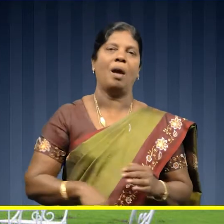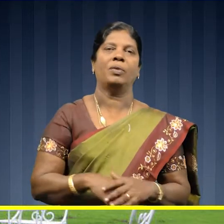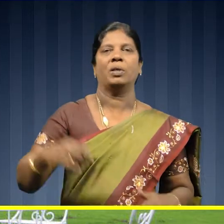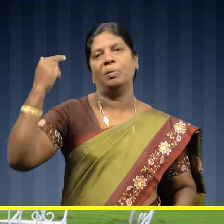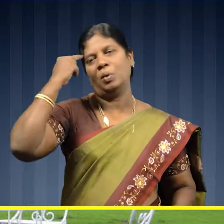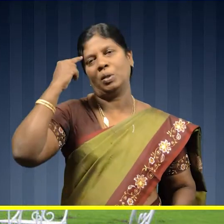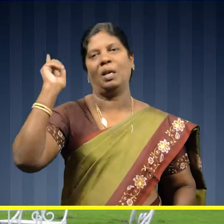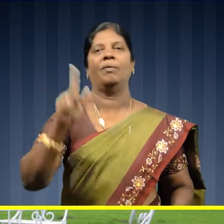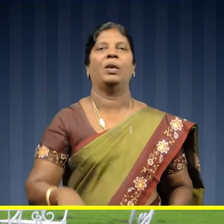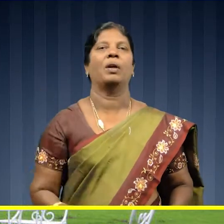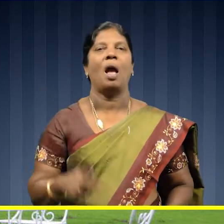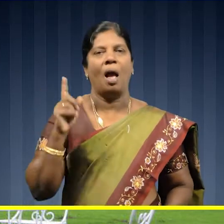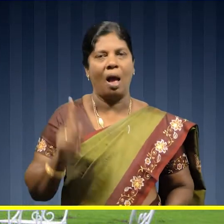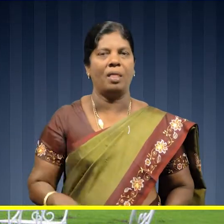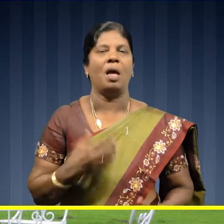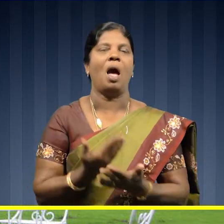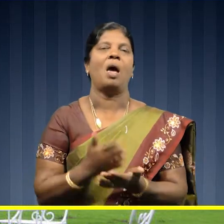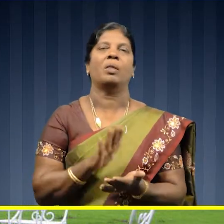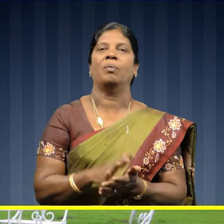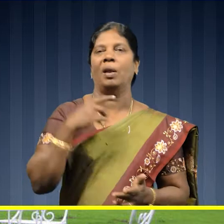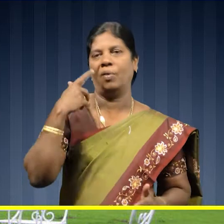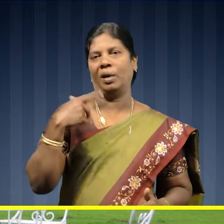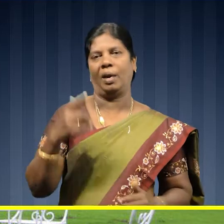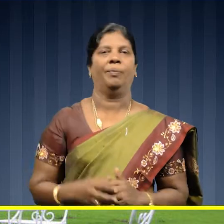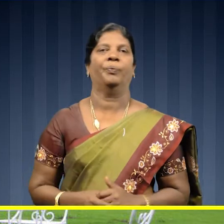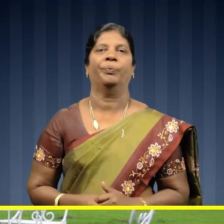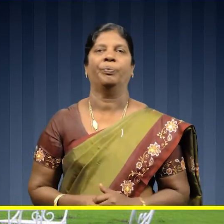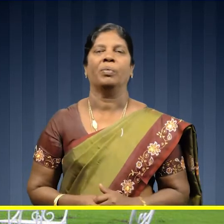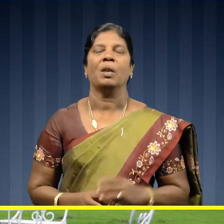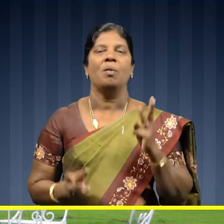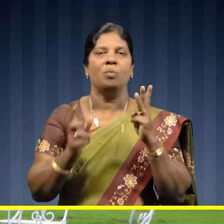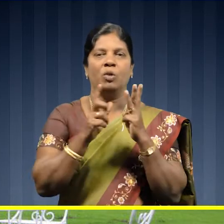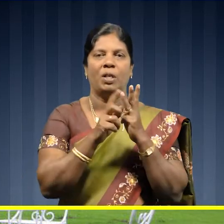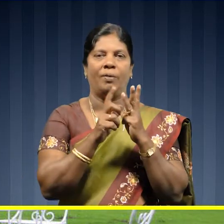இவைகள் எல்லாவற்றையும் நீங்கள் யோசிக்க வேண்டும். அதுதான் அர்த்தமுள்ள வாழ்க்கை.